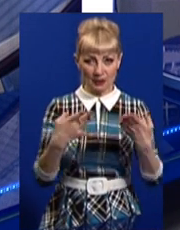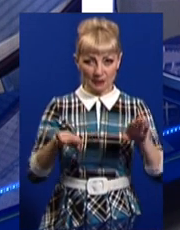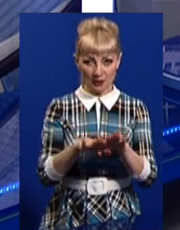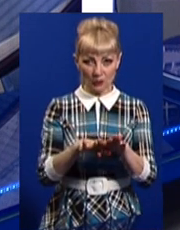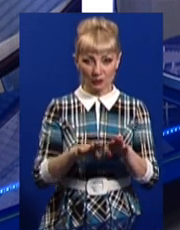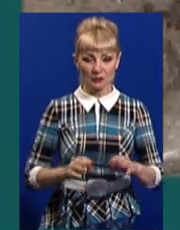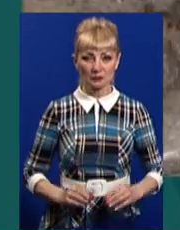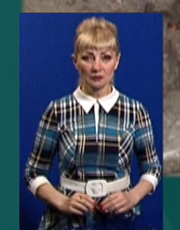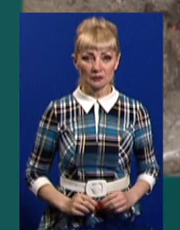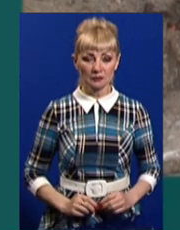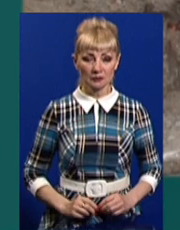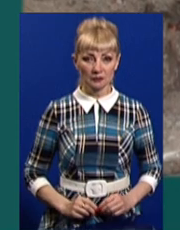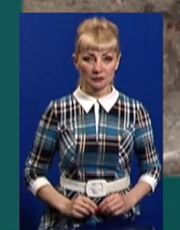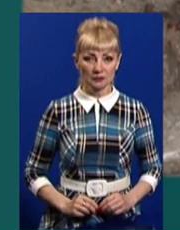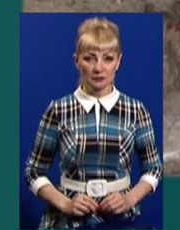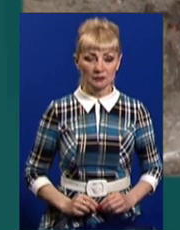таке.